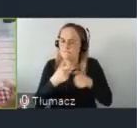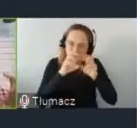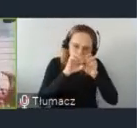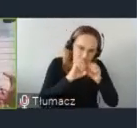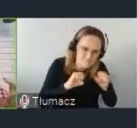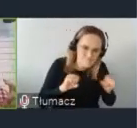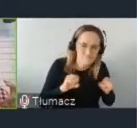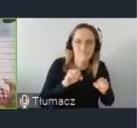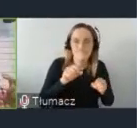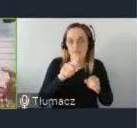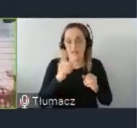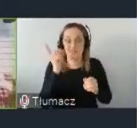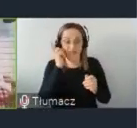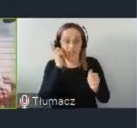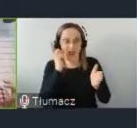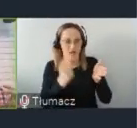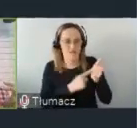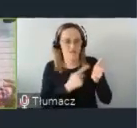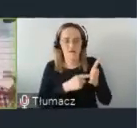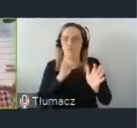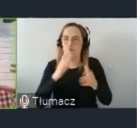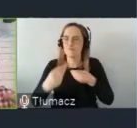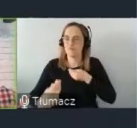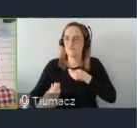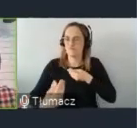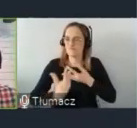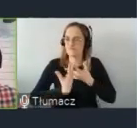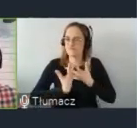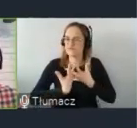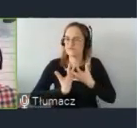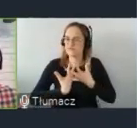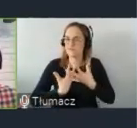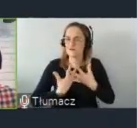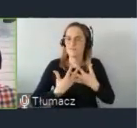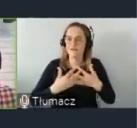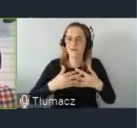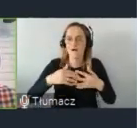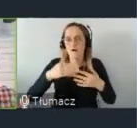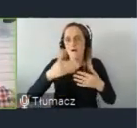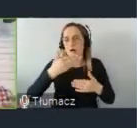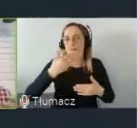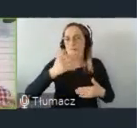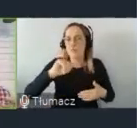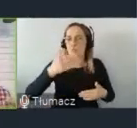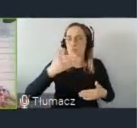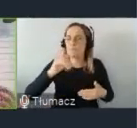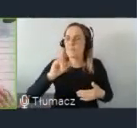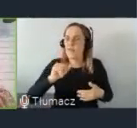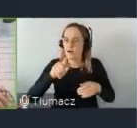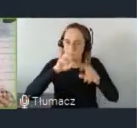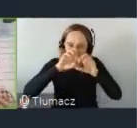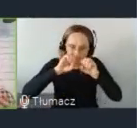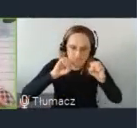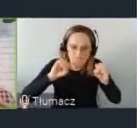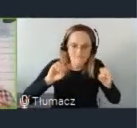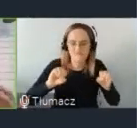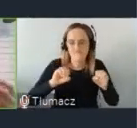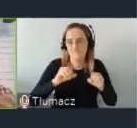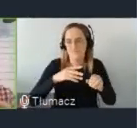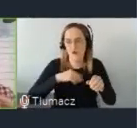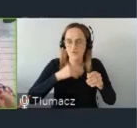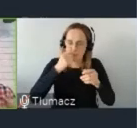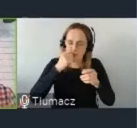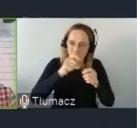który umożliwia, tak jak promienie rentgenowskie, zaglądanie do wnętrza mumii, czyli możemy zobaczyć